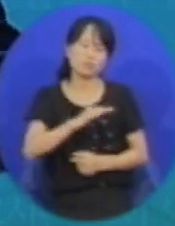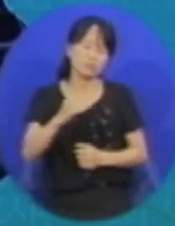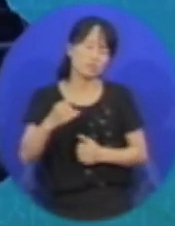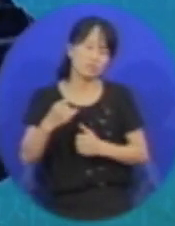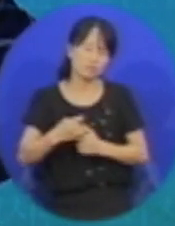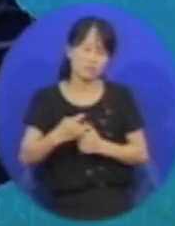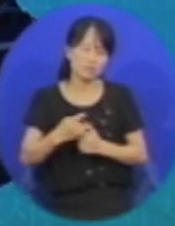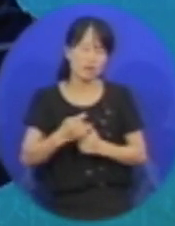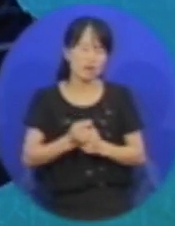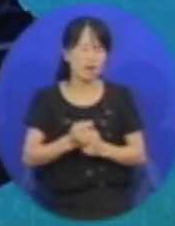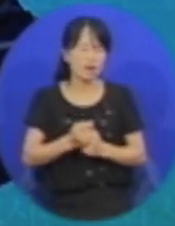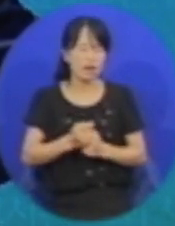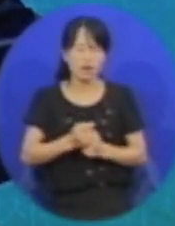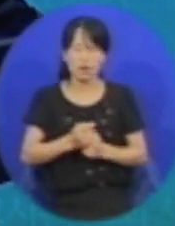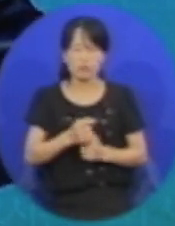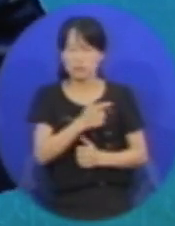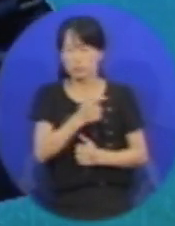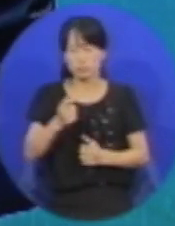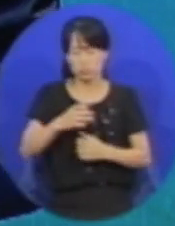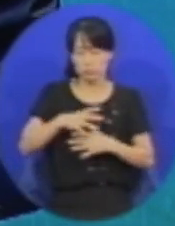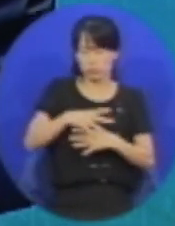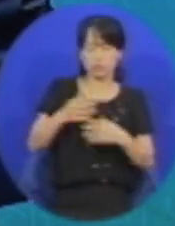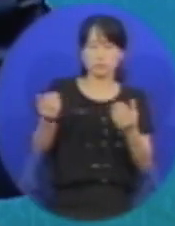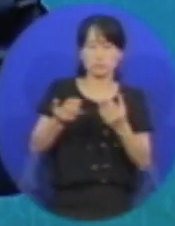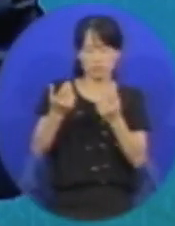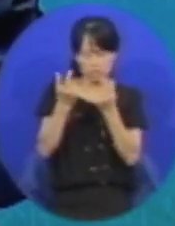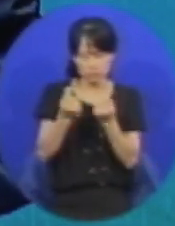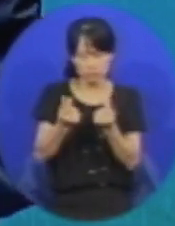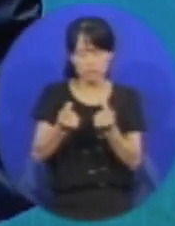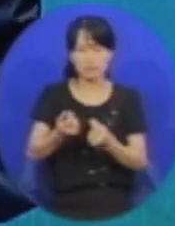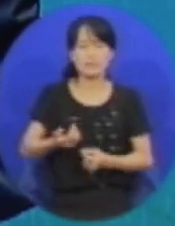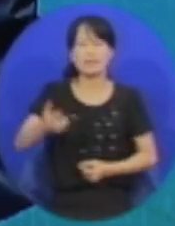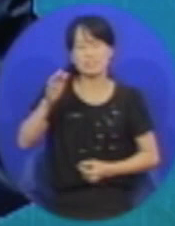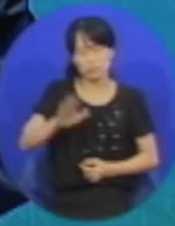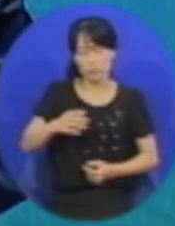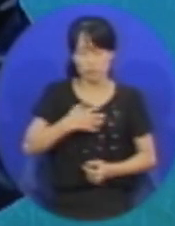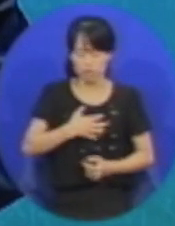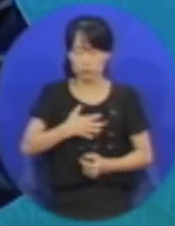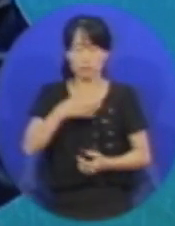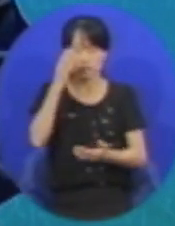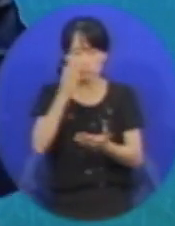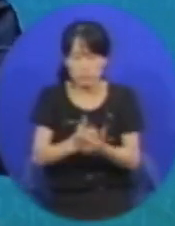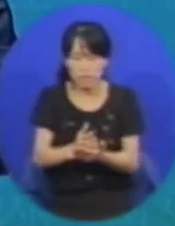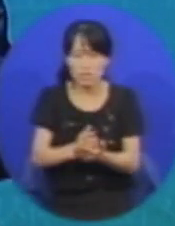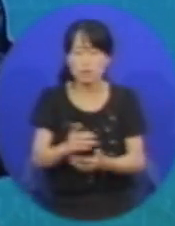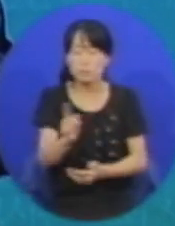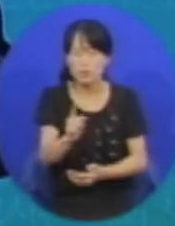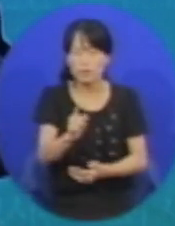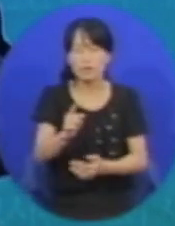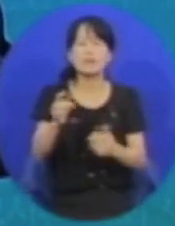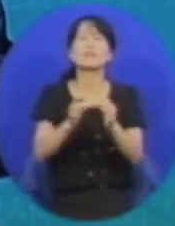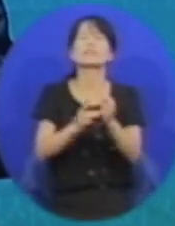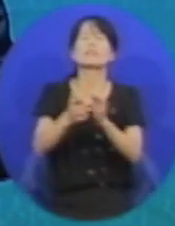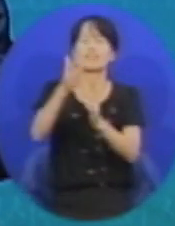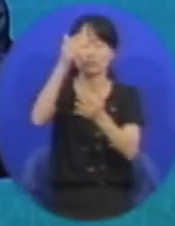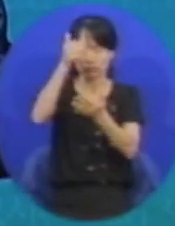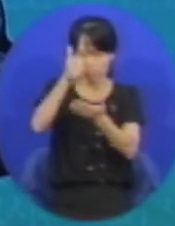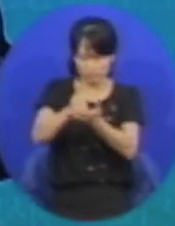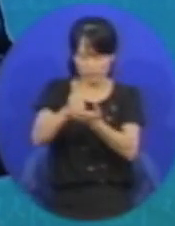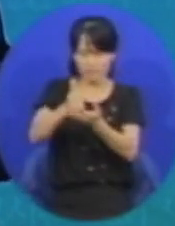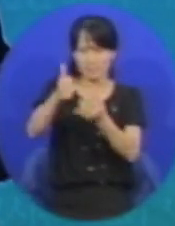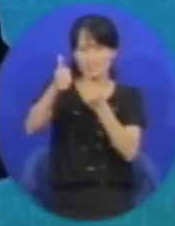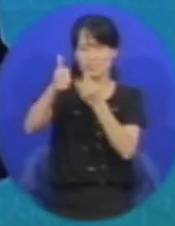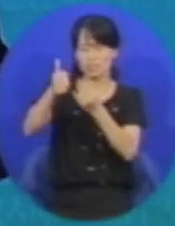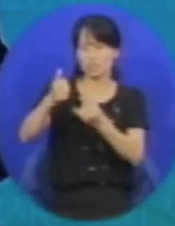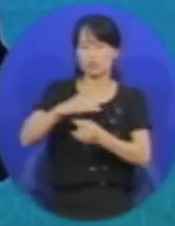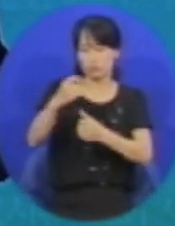있어서는 끔찍한 일이에요. 그런데 여러분 걱정하지 말 것은 예수님께서 우리에게